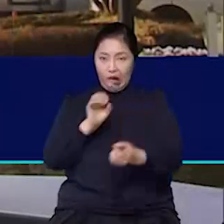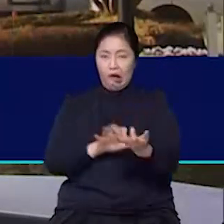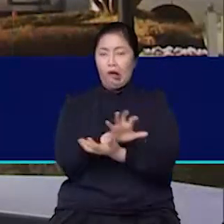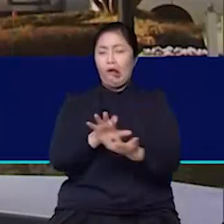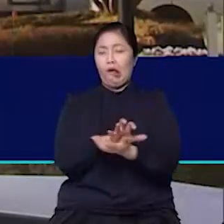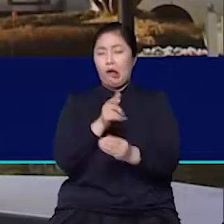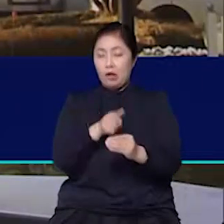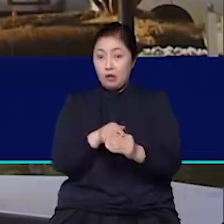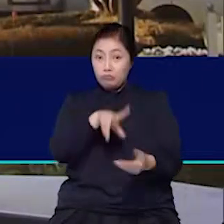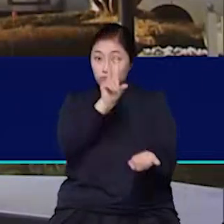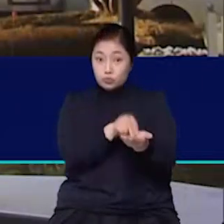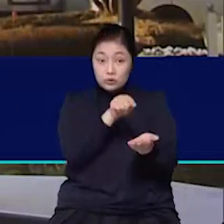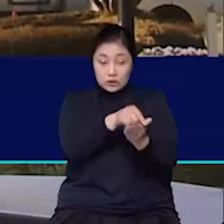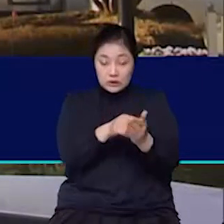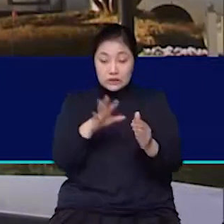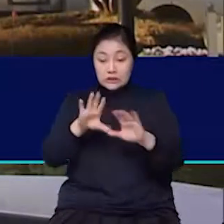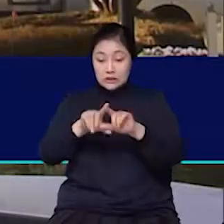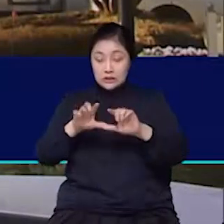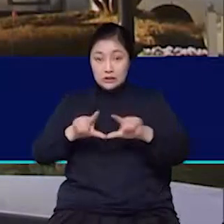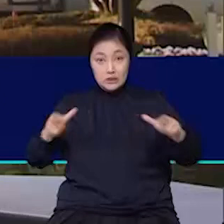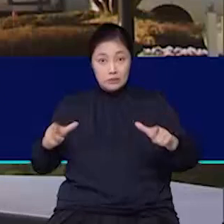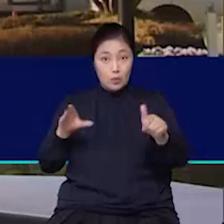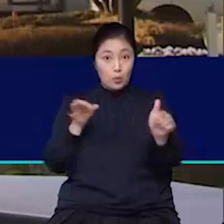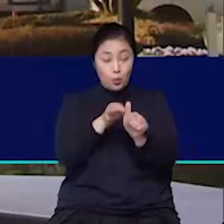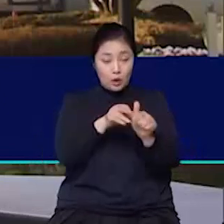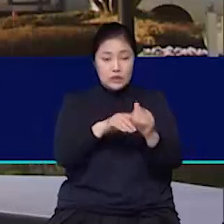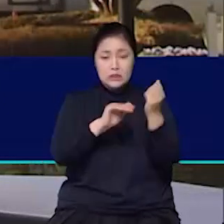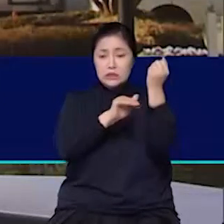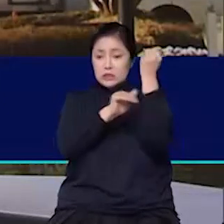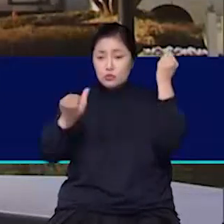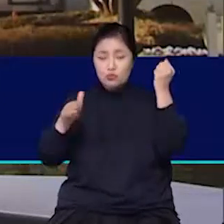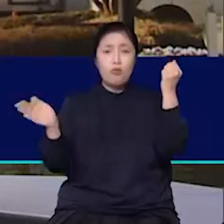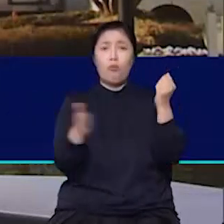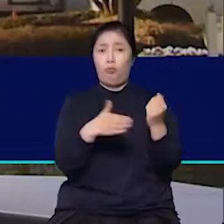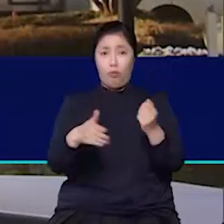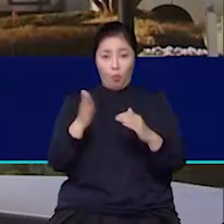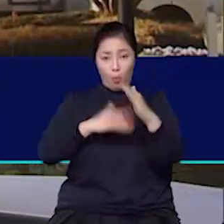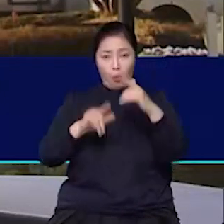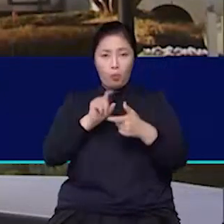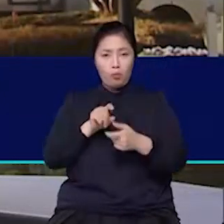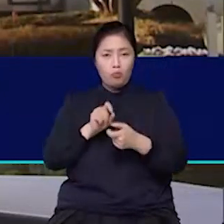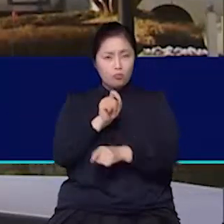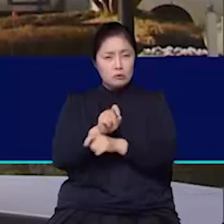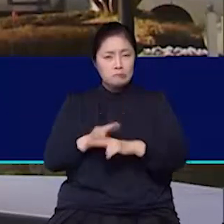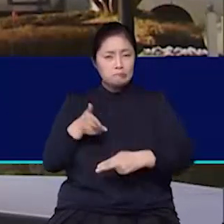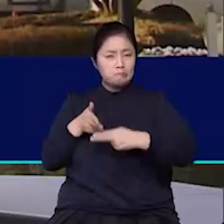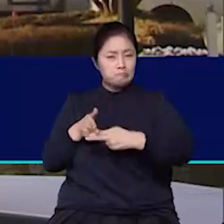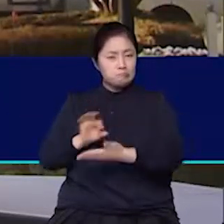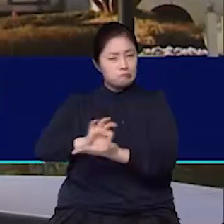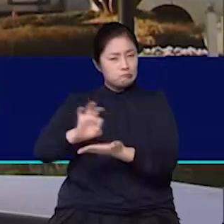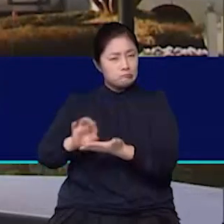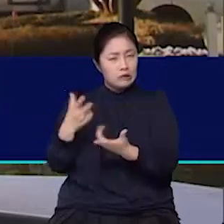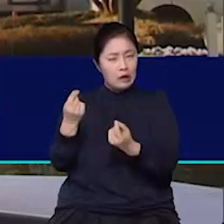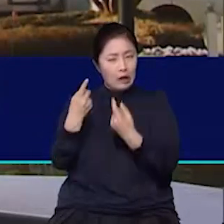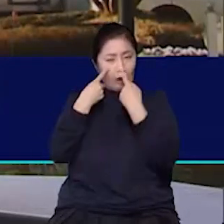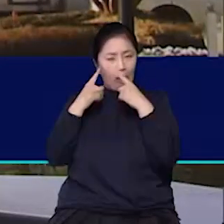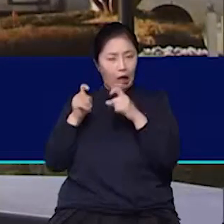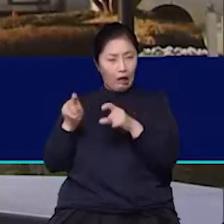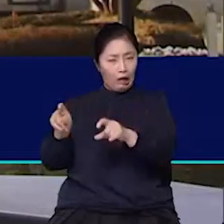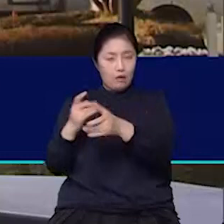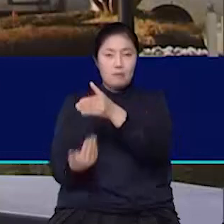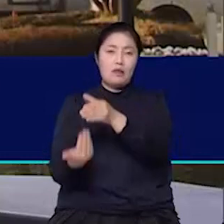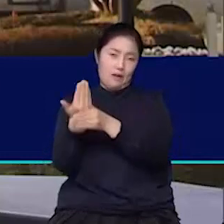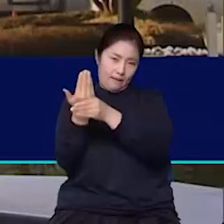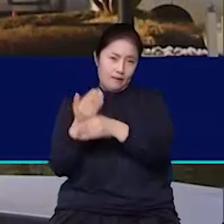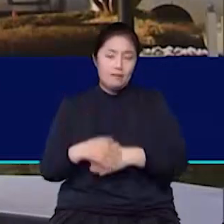있습니다. 문제가 된 지방보조금은 지원 기준 자체가 없어 공무원의 쌈짓돈처럼 사용된 것 아니냐는 의혹도